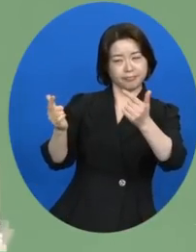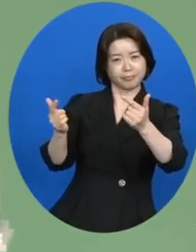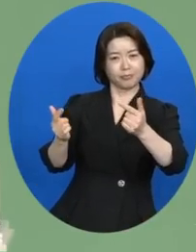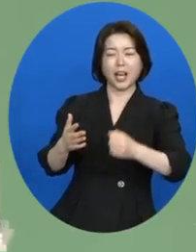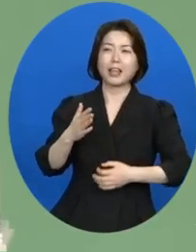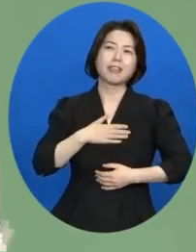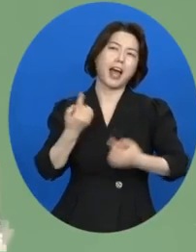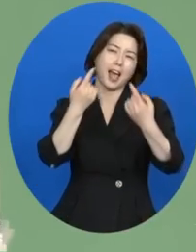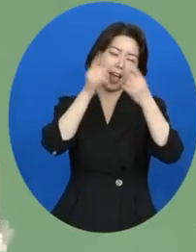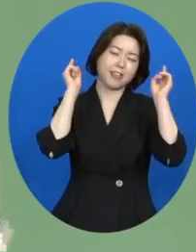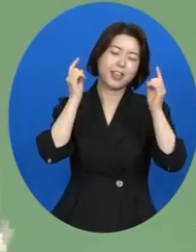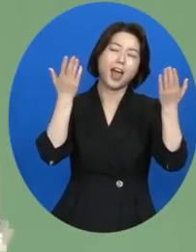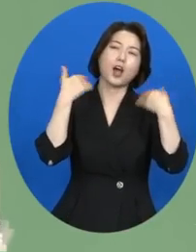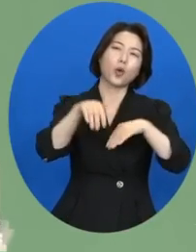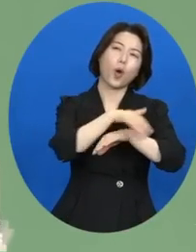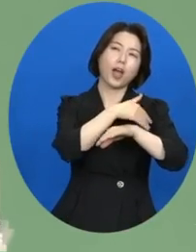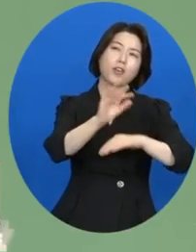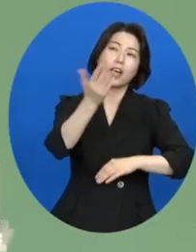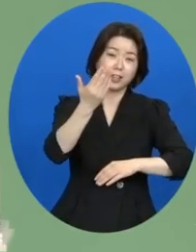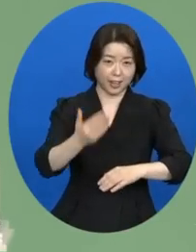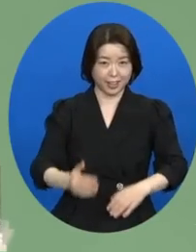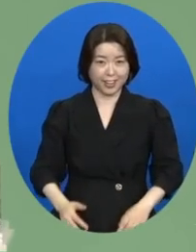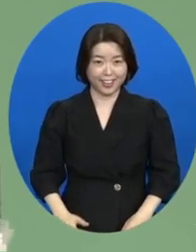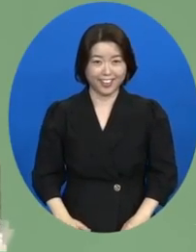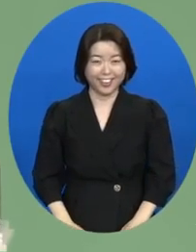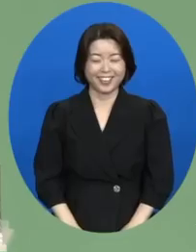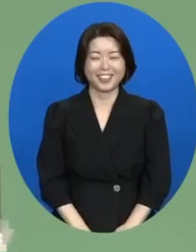내가 대학교에 가야 되는데.